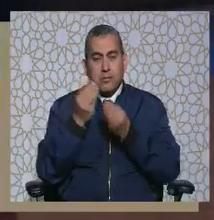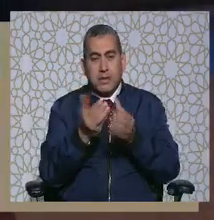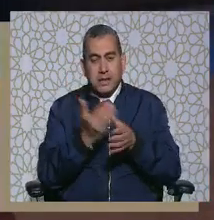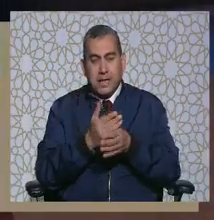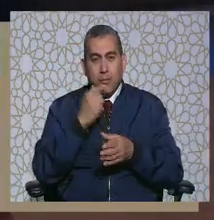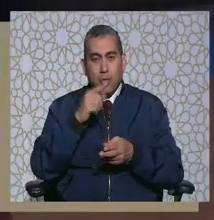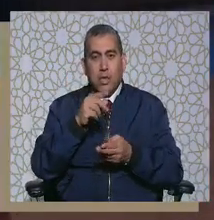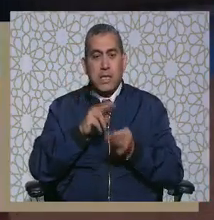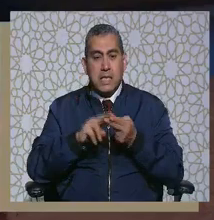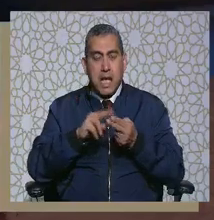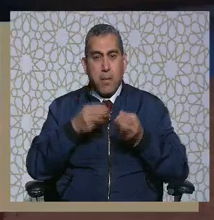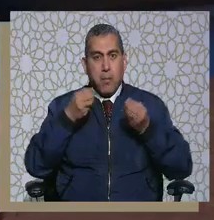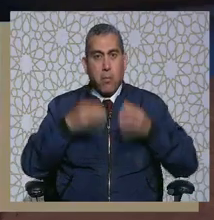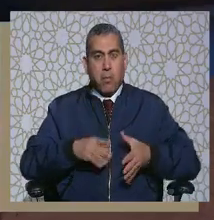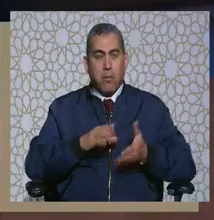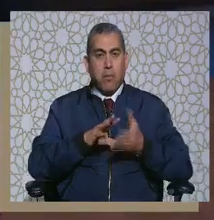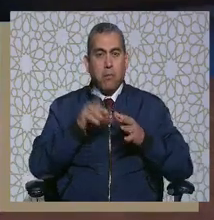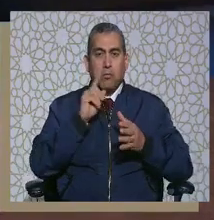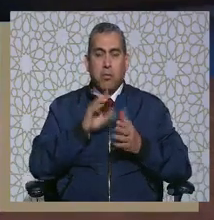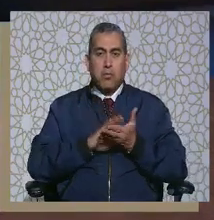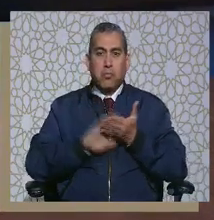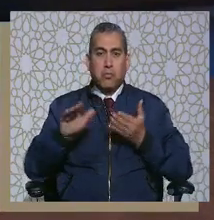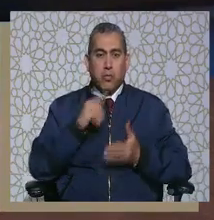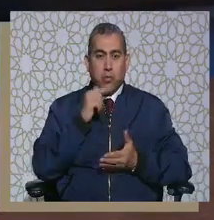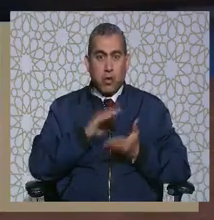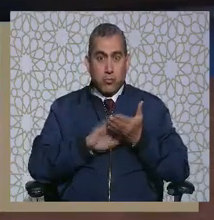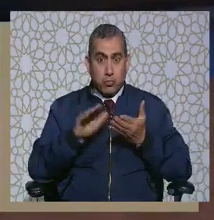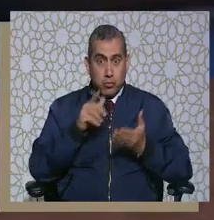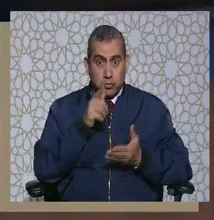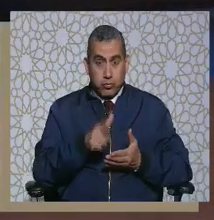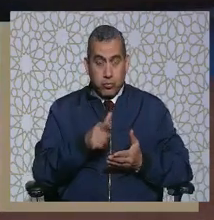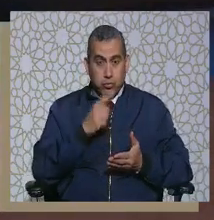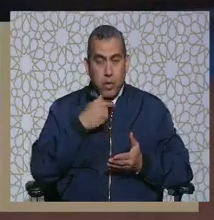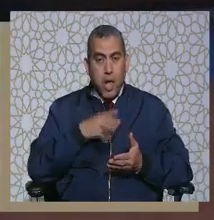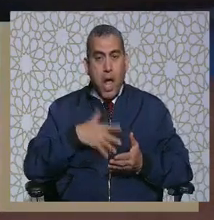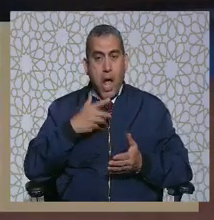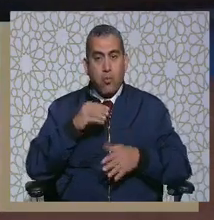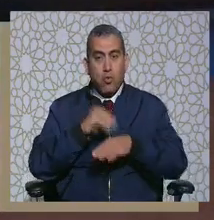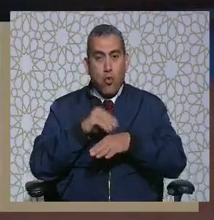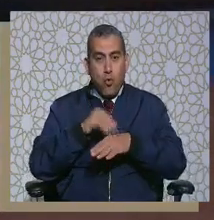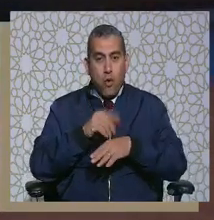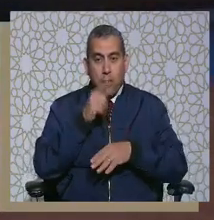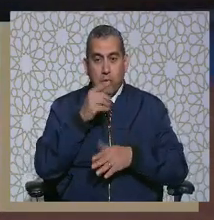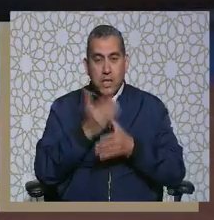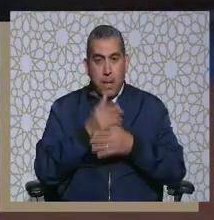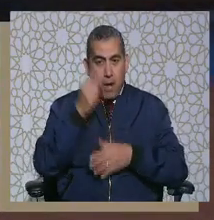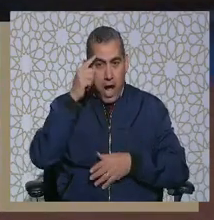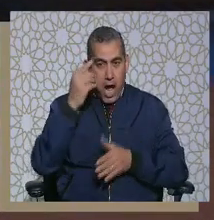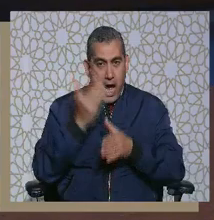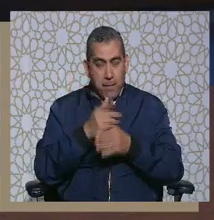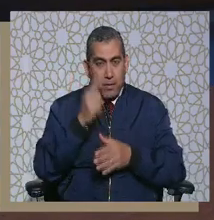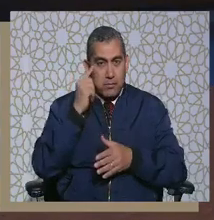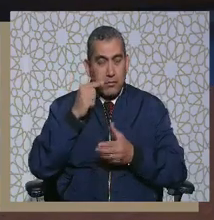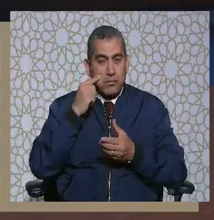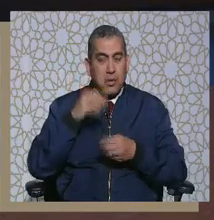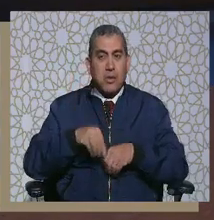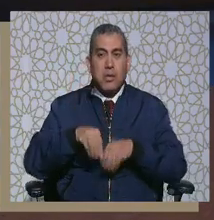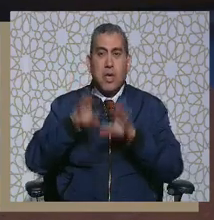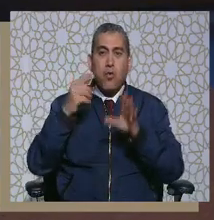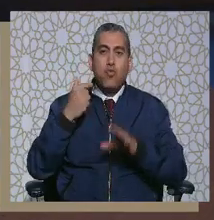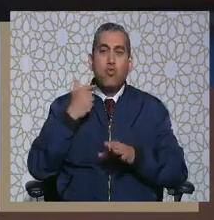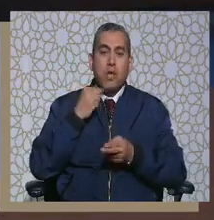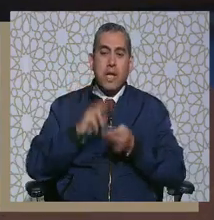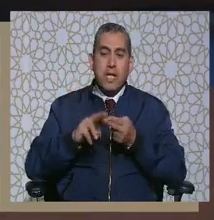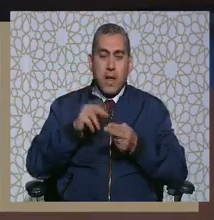السلام في وقتها فحبينا نقول عشان ما تفقد سلامك في الامور اللي انت ما